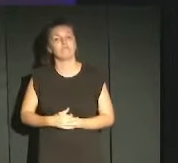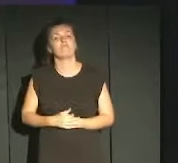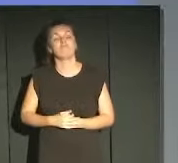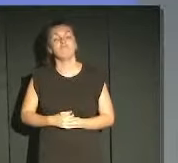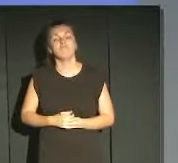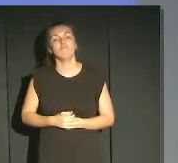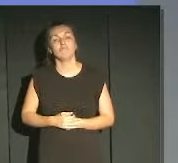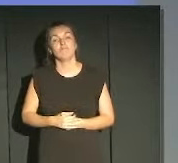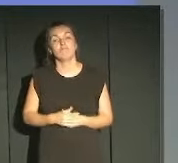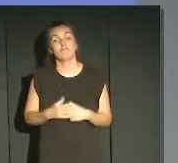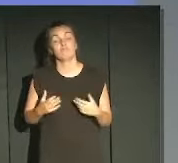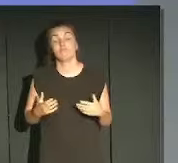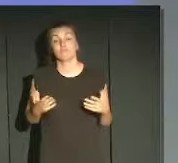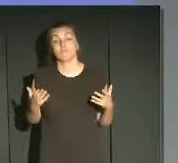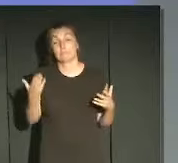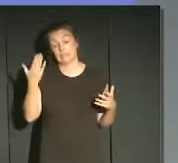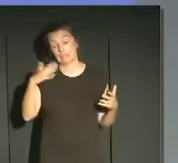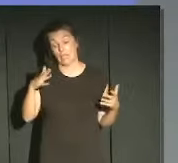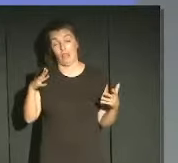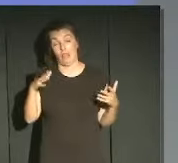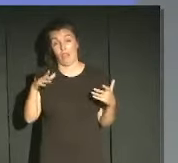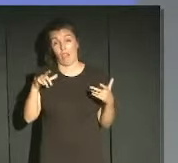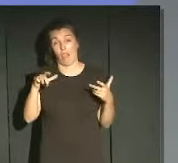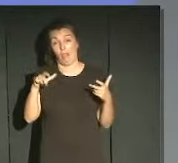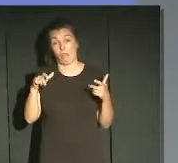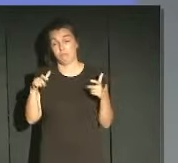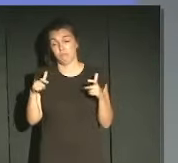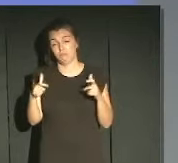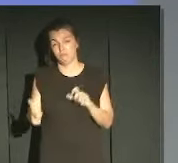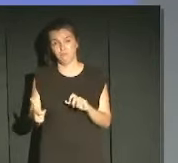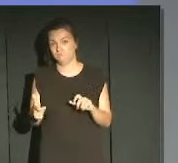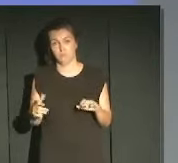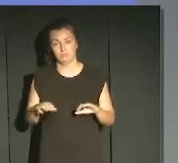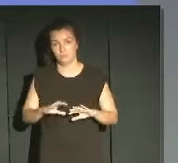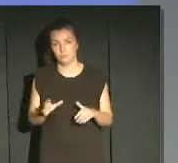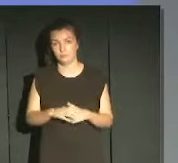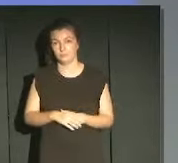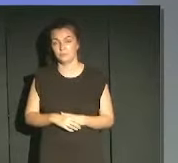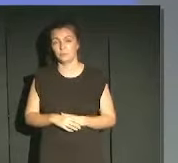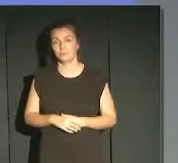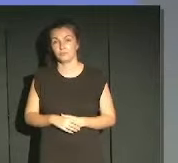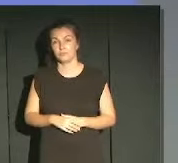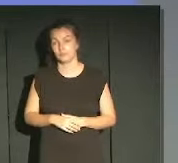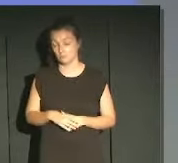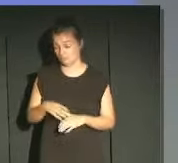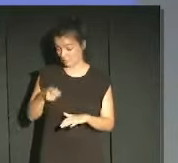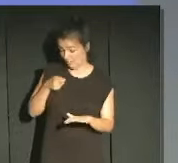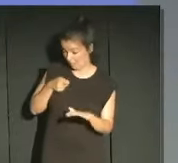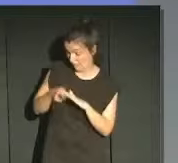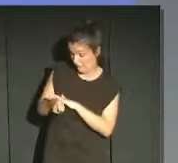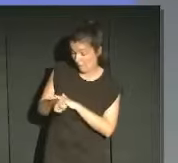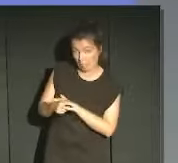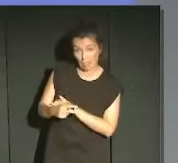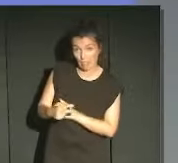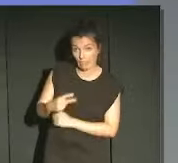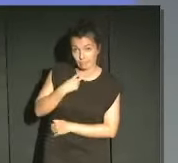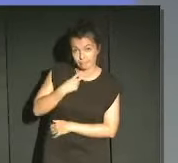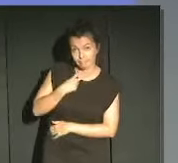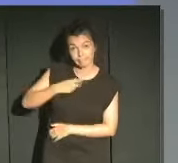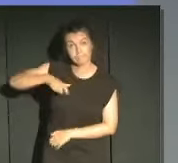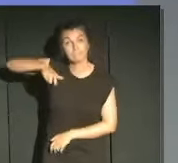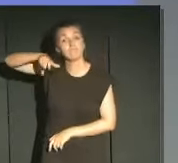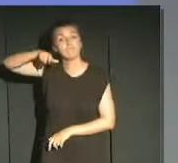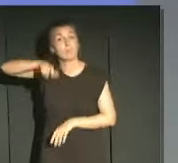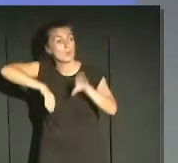aujourd'hui ils sont dans un état de délabrement total que les investissements sont bloqués que nos soignants se